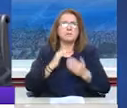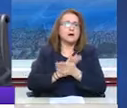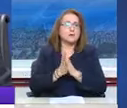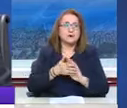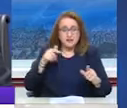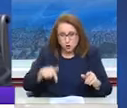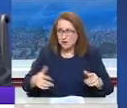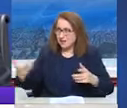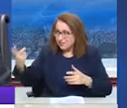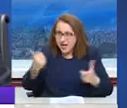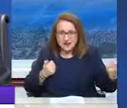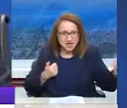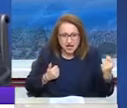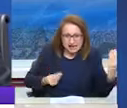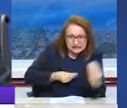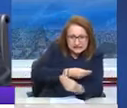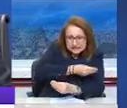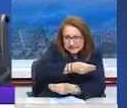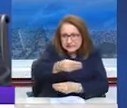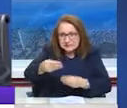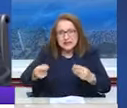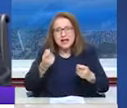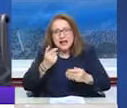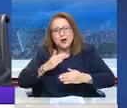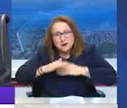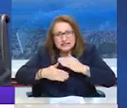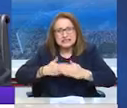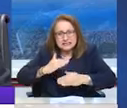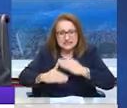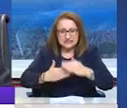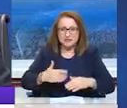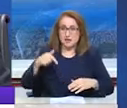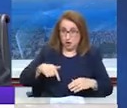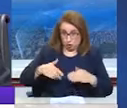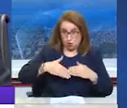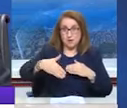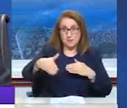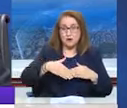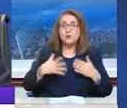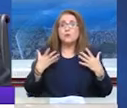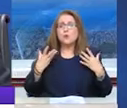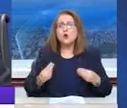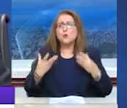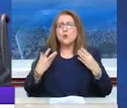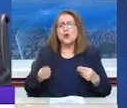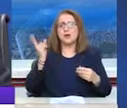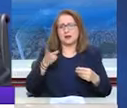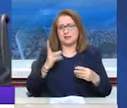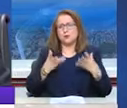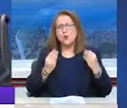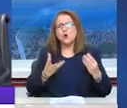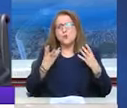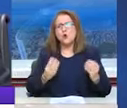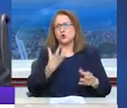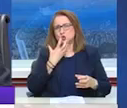Αντιλαμβανόμαστε όλοι ότι οι στιγμές που διανύουμε είναι πάρα πολύ κρίσιμες και θα πρέπει ο καθένας μας να καταλάβει ότι δεν είναι ώρα